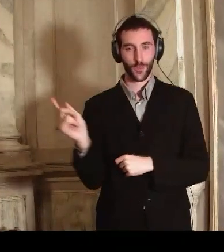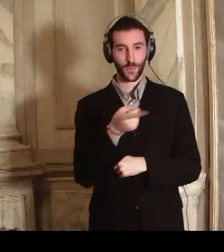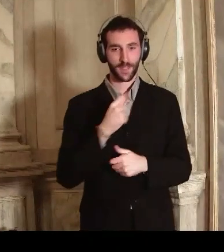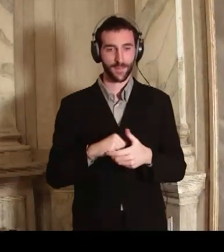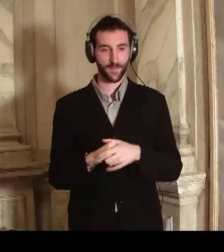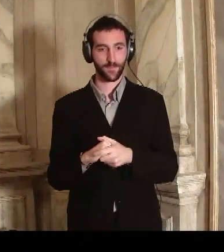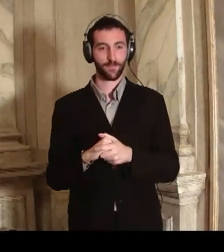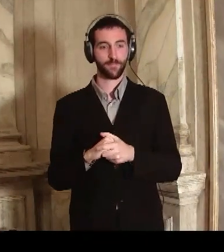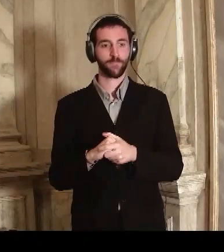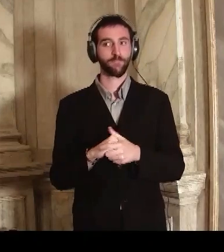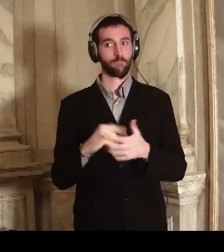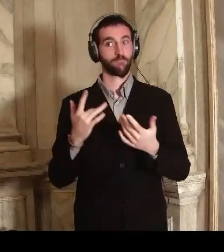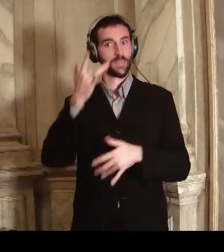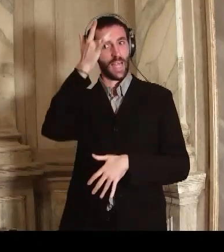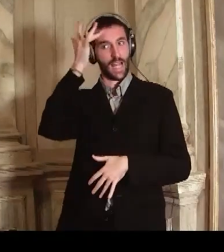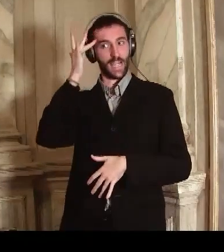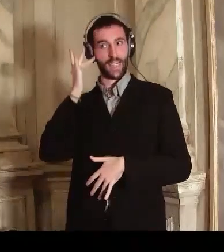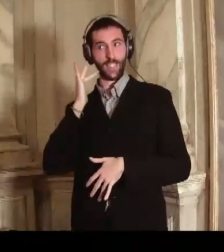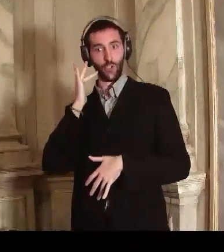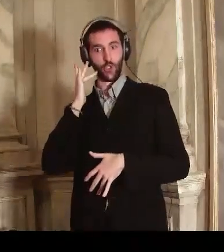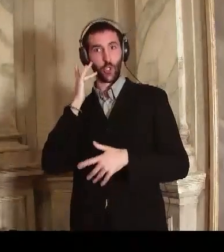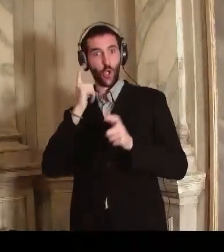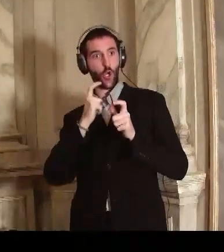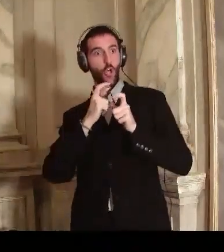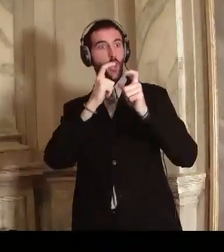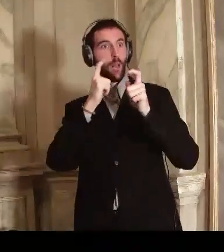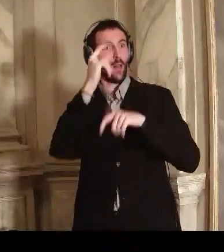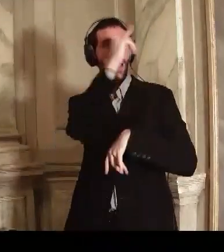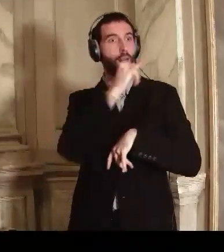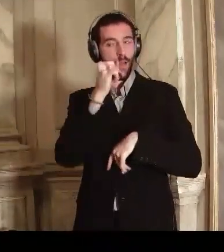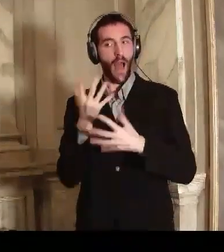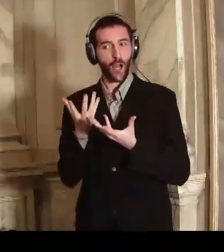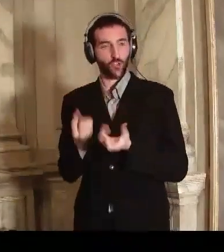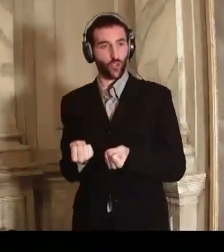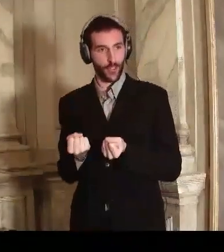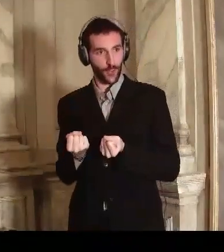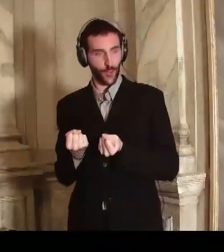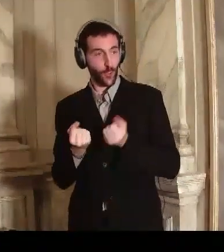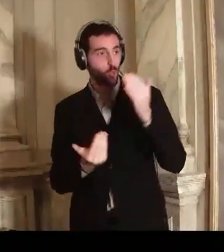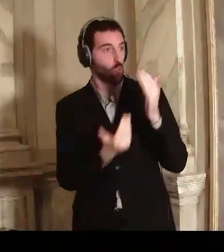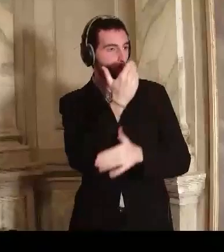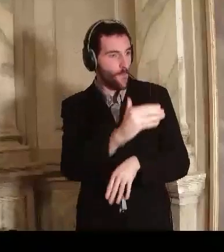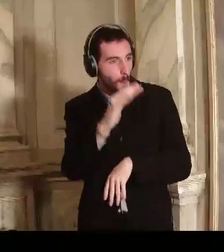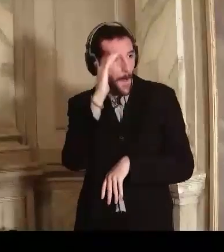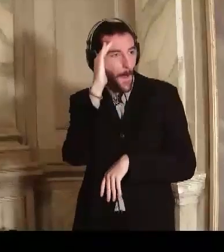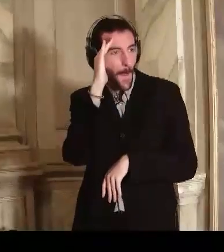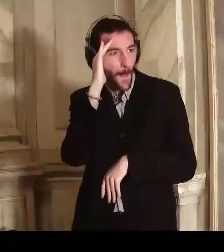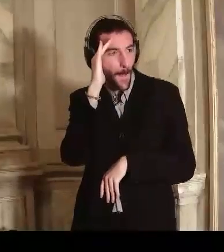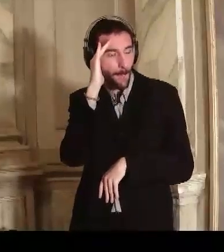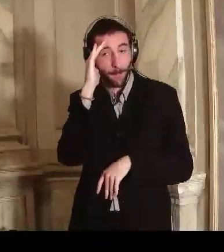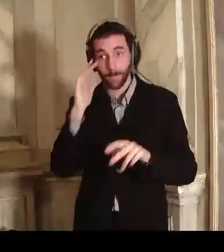Assumersi il rischio dell'avventura nell'ignoto, prestare orecchio all'inaudito, stimolare l'inedito e abbracciare